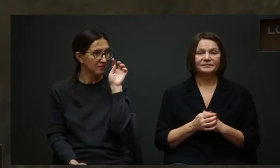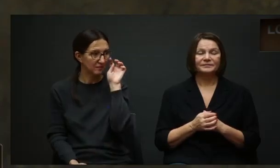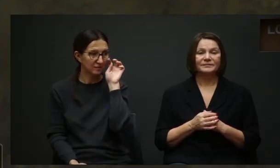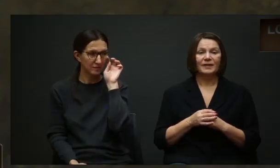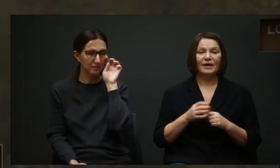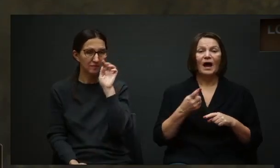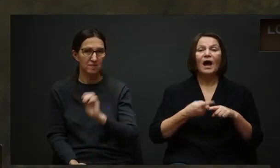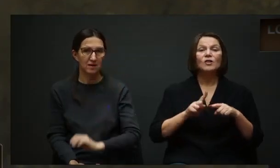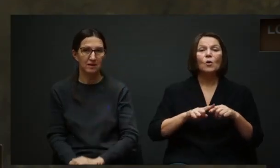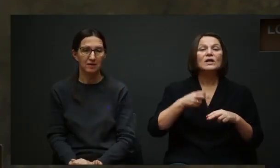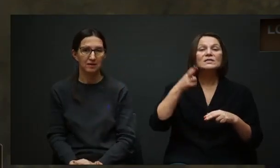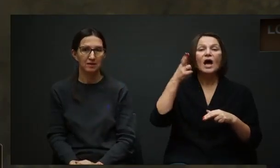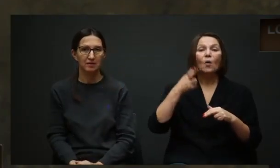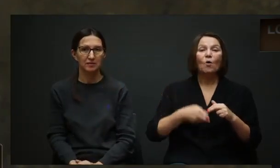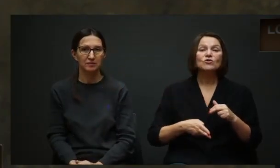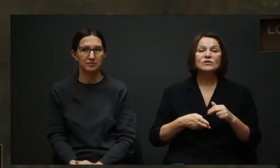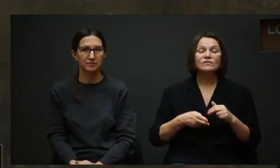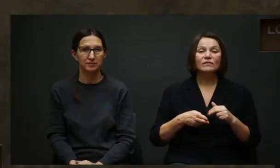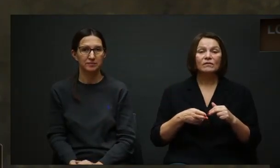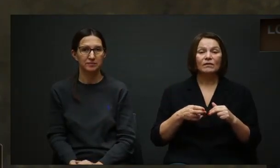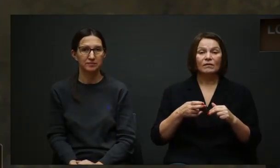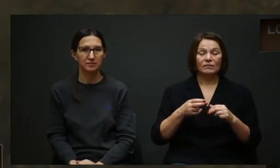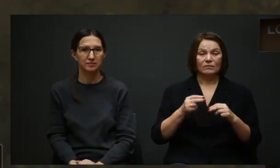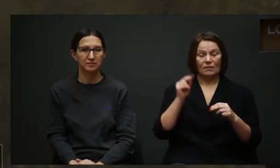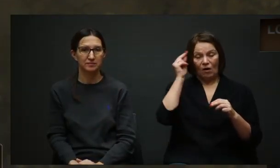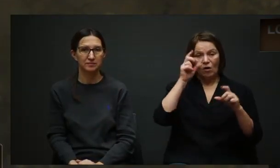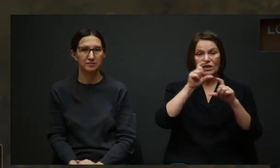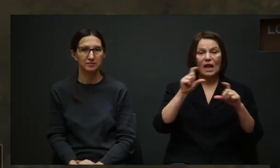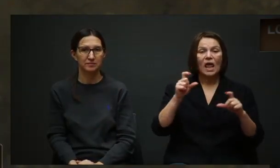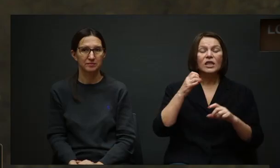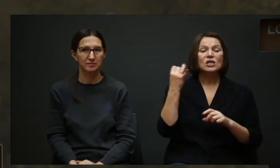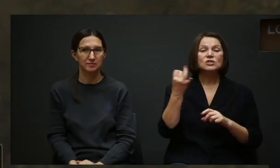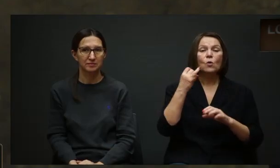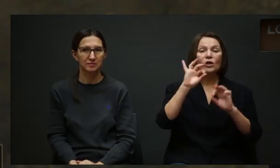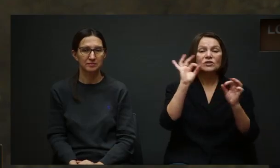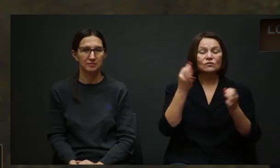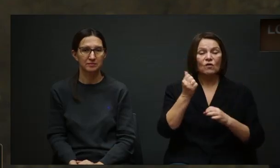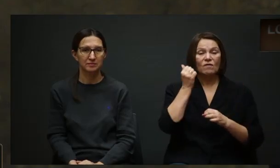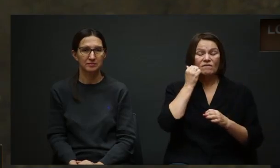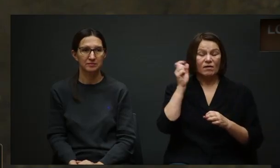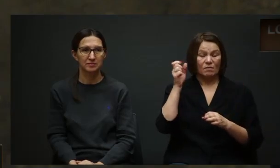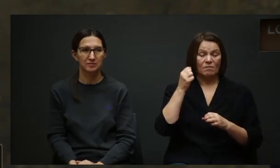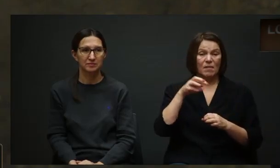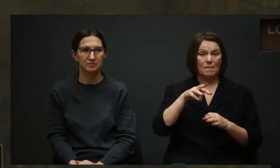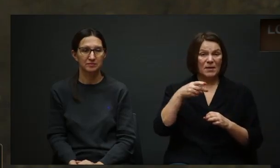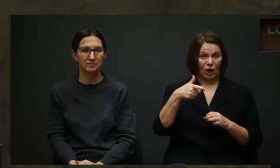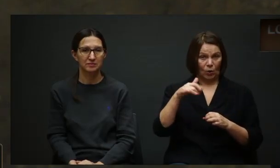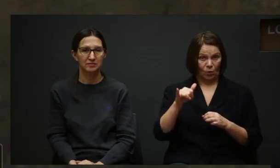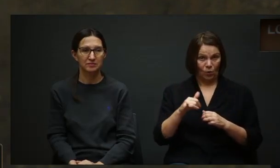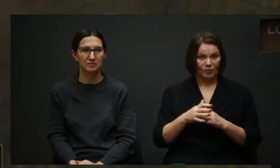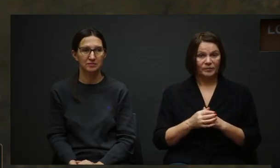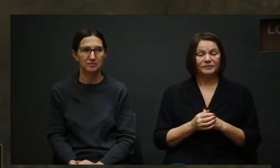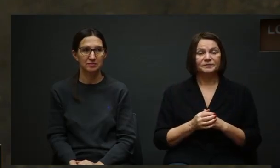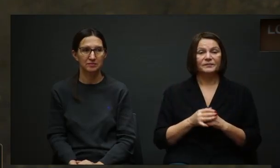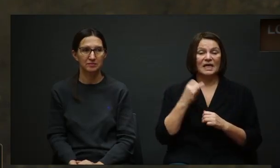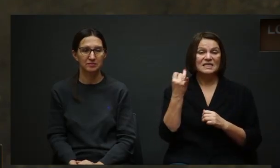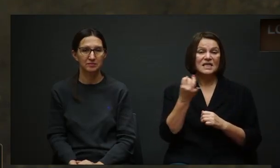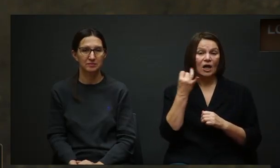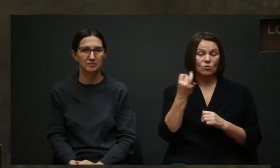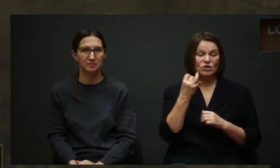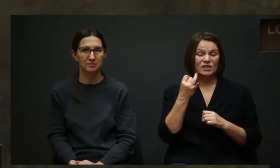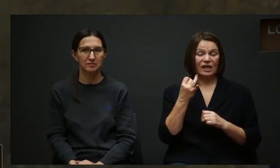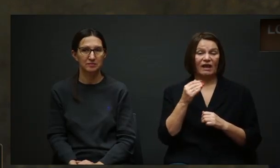которая, закончив отделение истории искусства Московского государственного университета, исторического